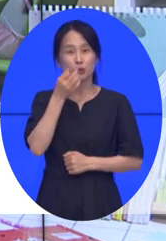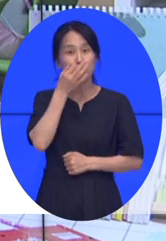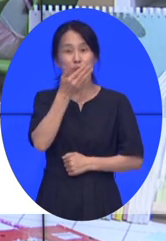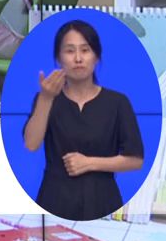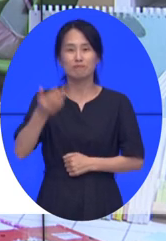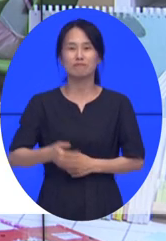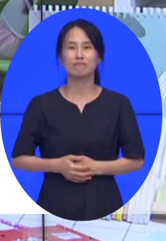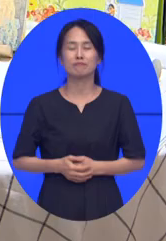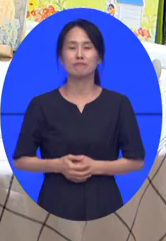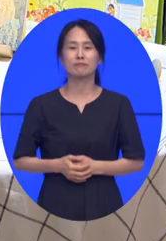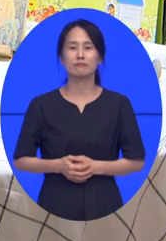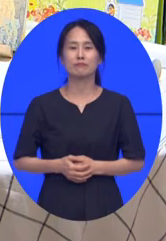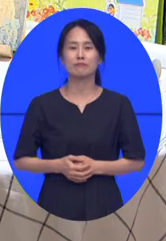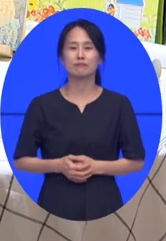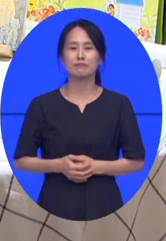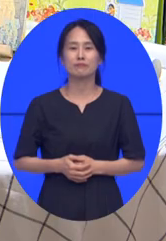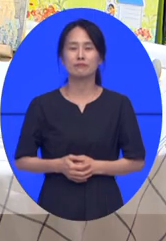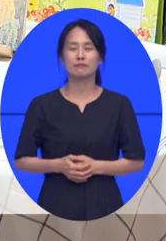기자입니다.